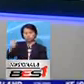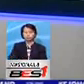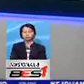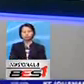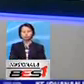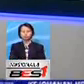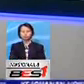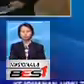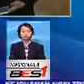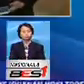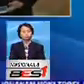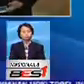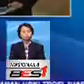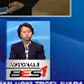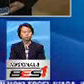Hazel?